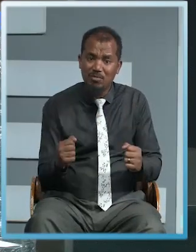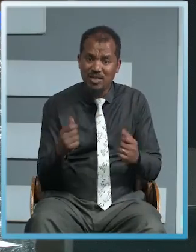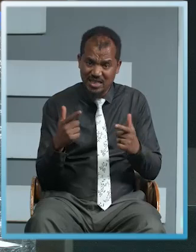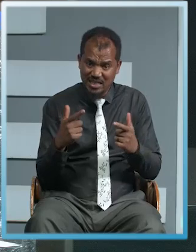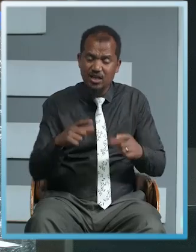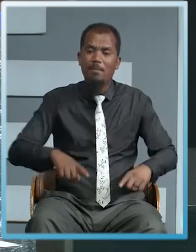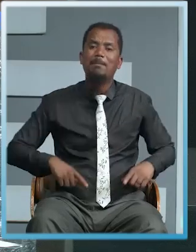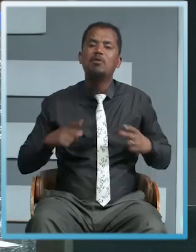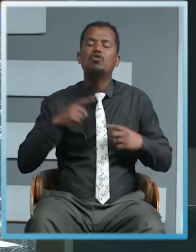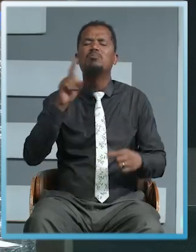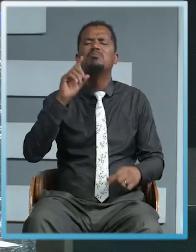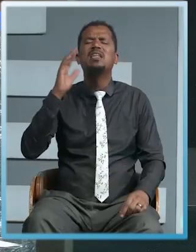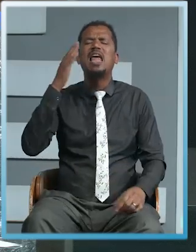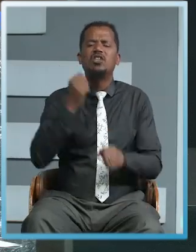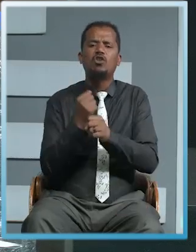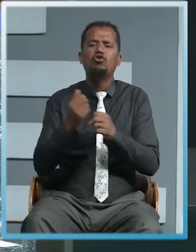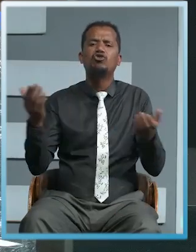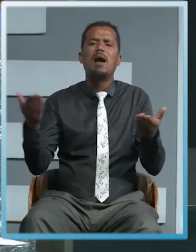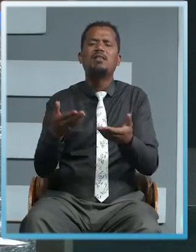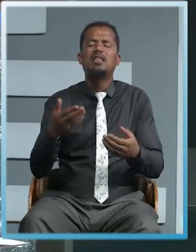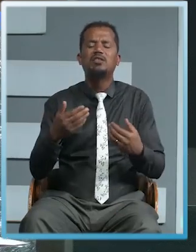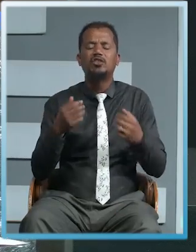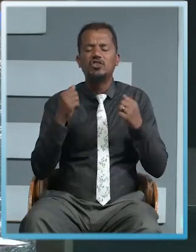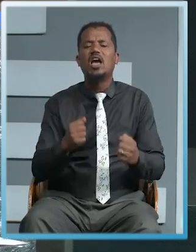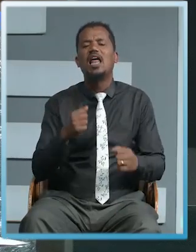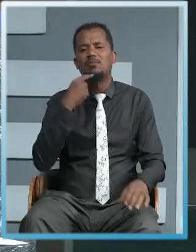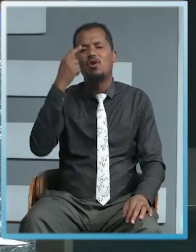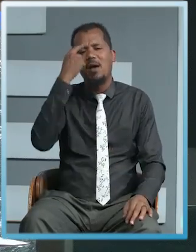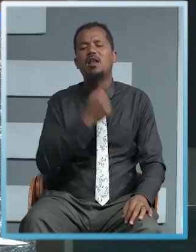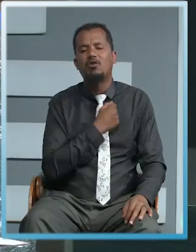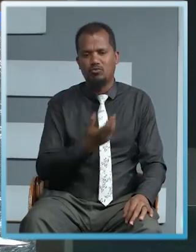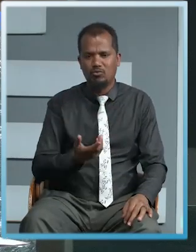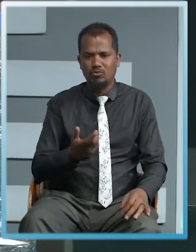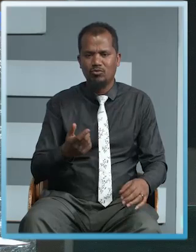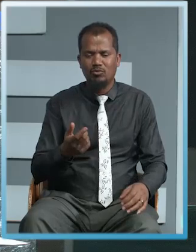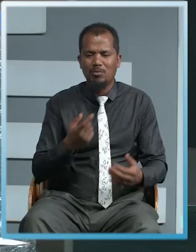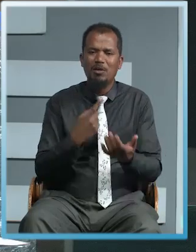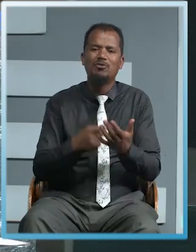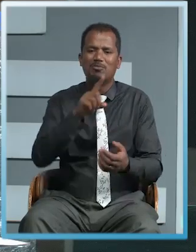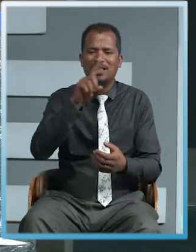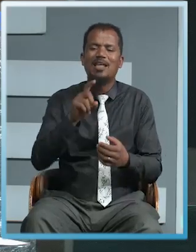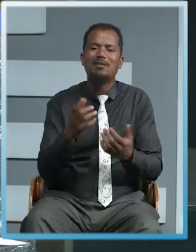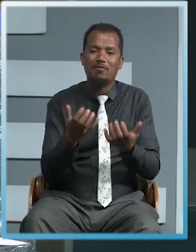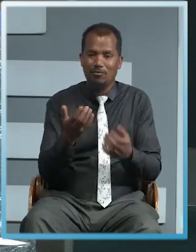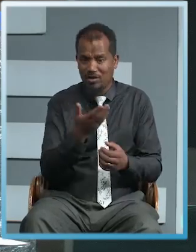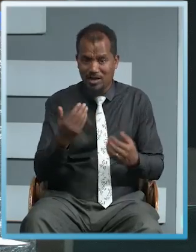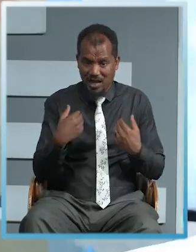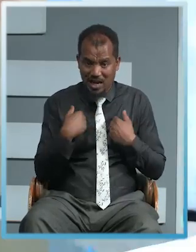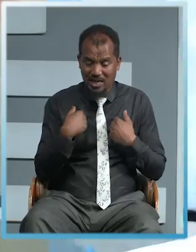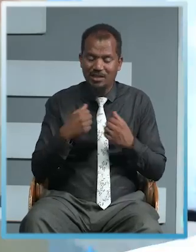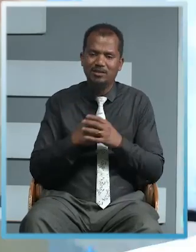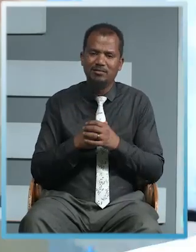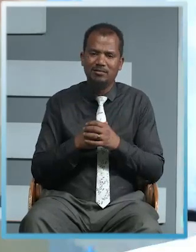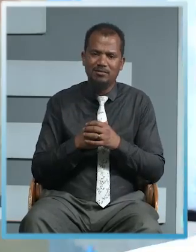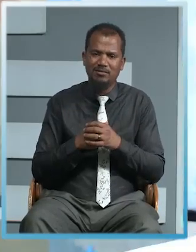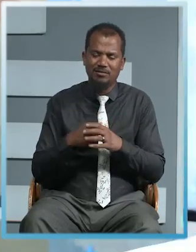የሚችልበት እድል ቢኖር ምን አይነት ስራዎችን ማምጣት ይቻላል ብለ ያምናሉ? እንዲኖርስ ምናልባት በዚሁ መጠየቅ የሚፈልጉት ነገር ካለ?